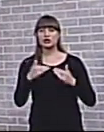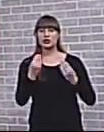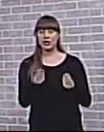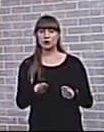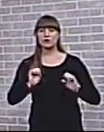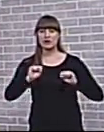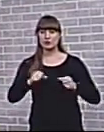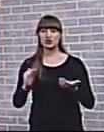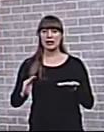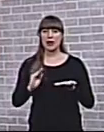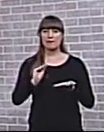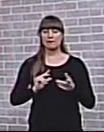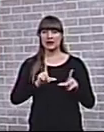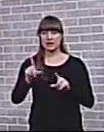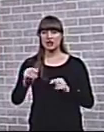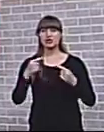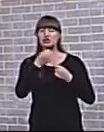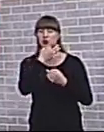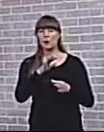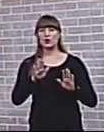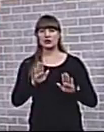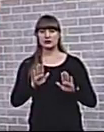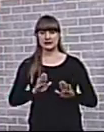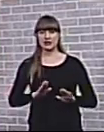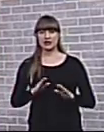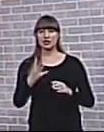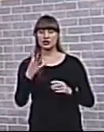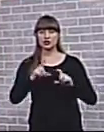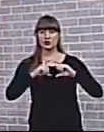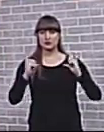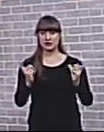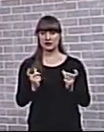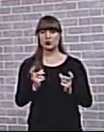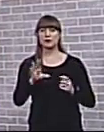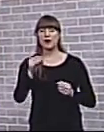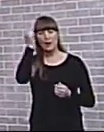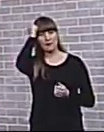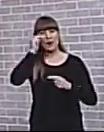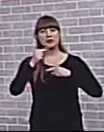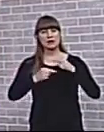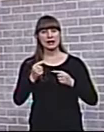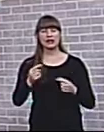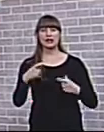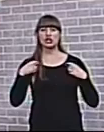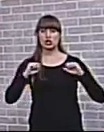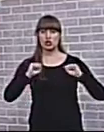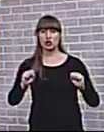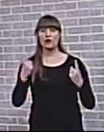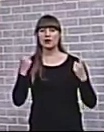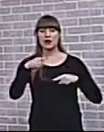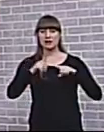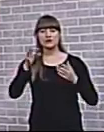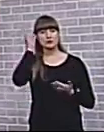подъехать с любой стороны, с четырех сторон к стадиону. Память поколений. Героев Великой Отечественной